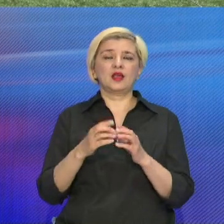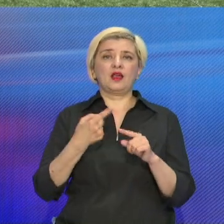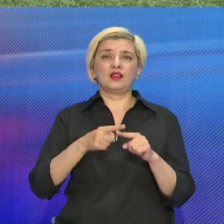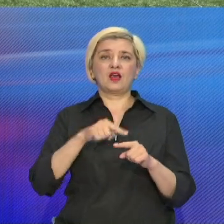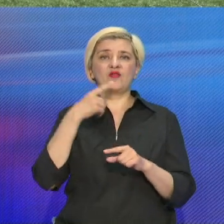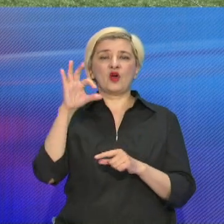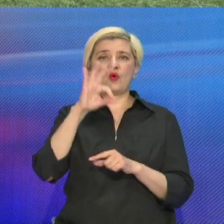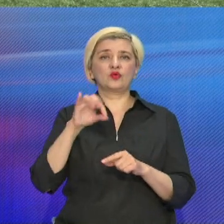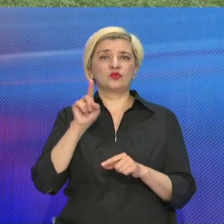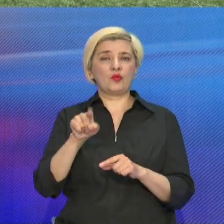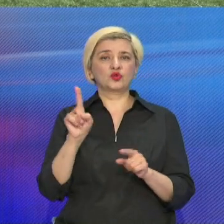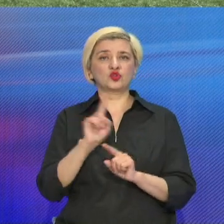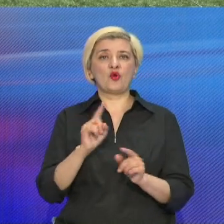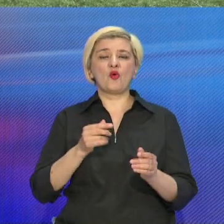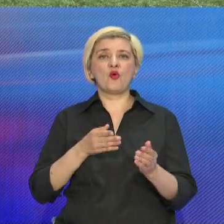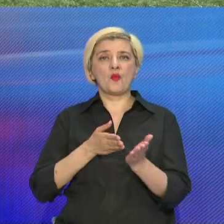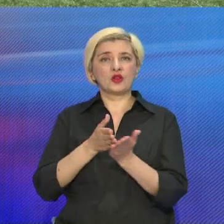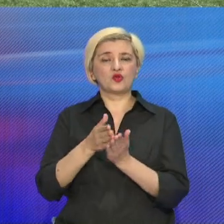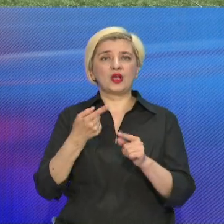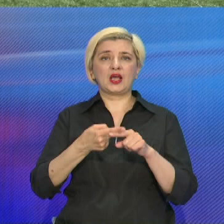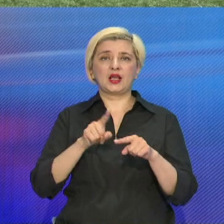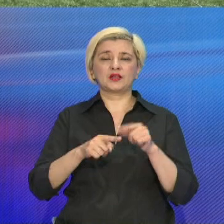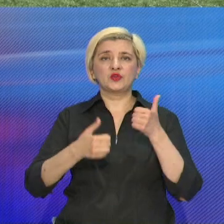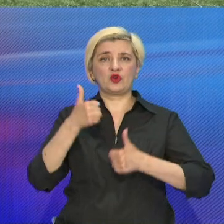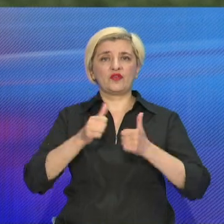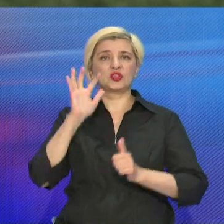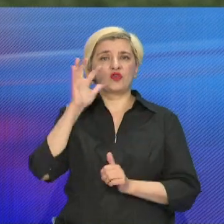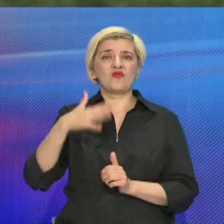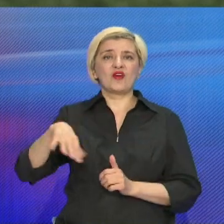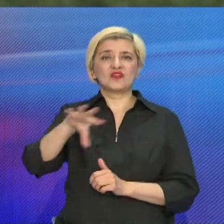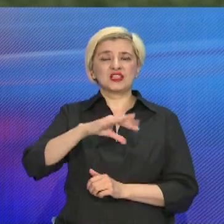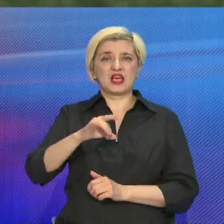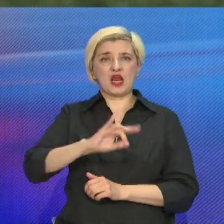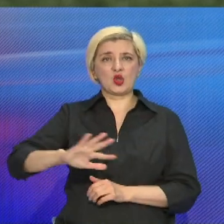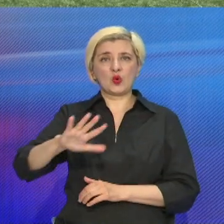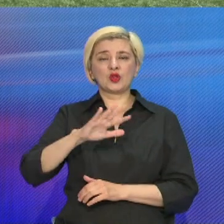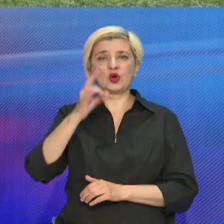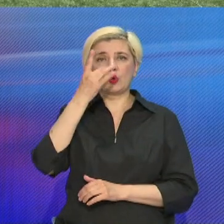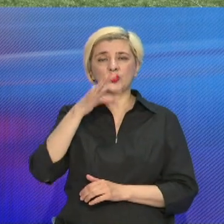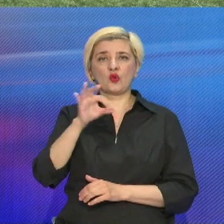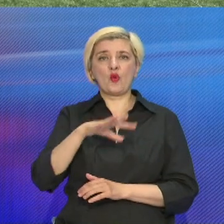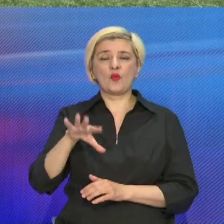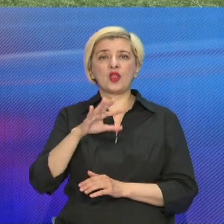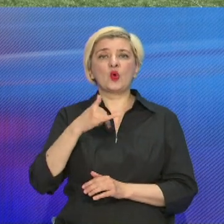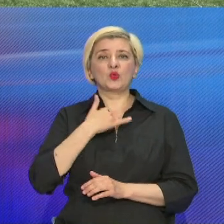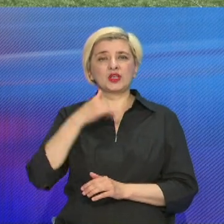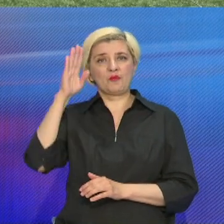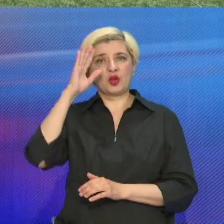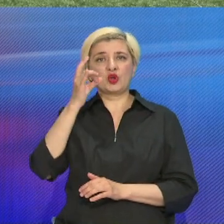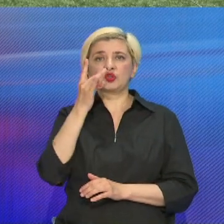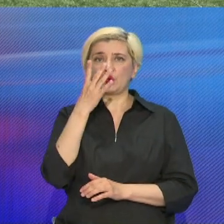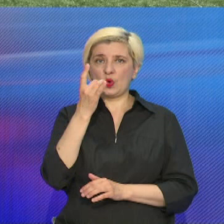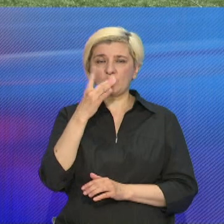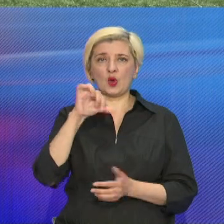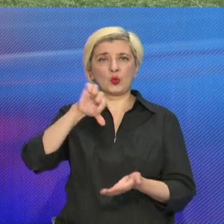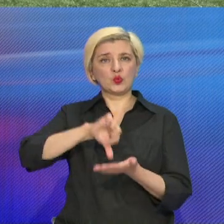том, что подходят к этим соревнованиям со всей серьезностью во всех наших районах Гродненской области. У нас мальчик с города Гродно, участвуя